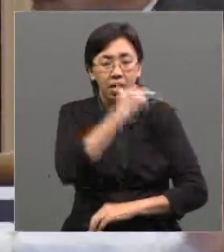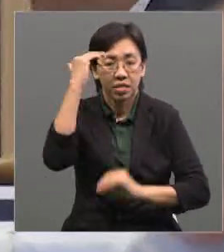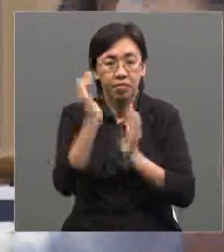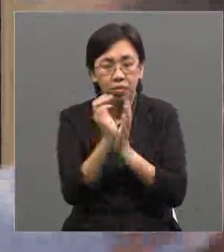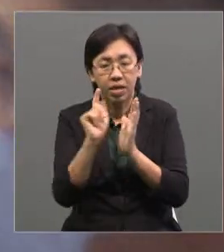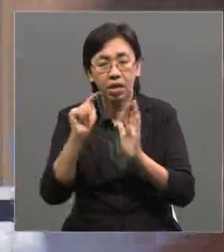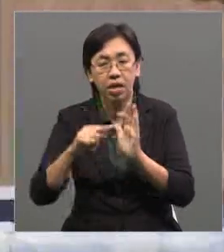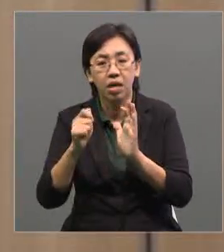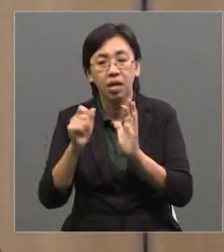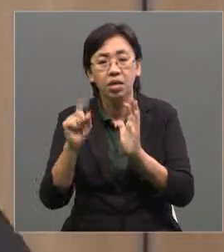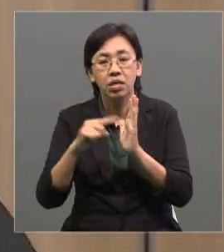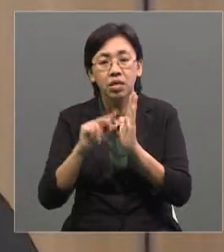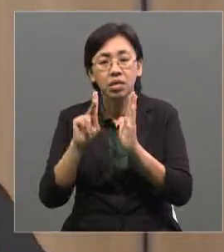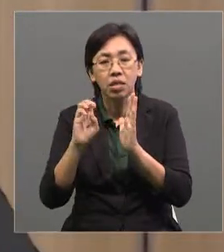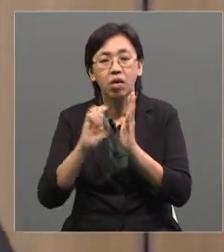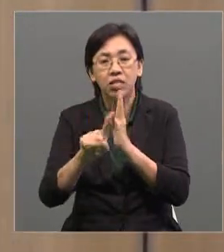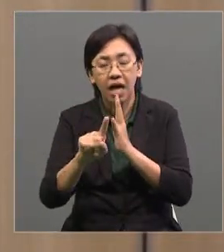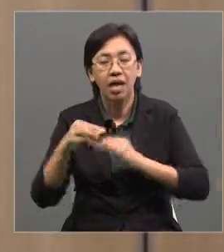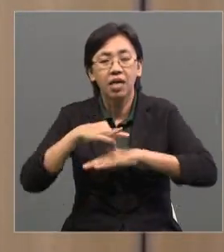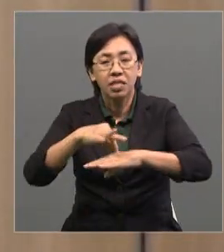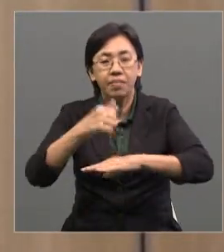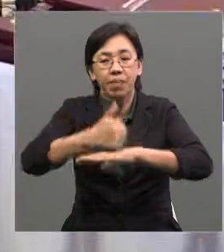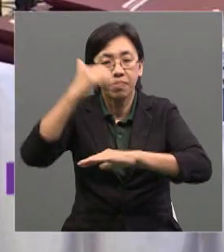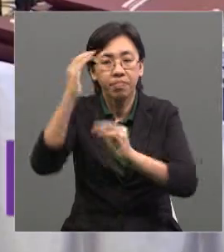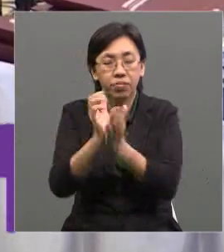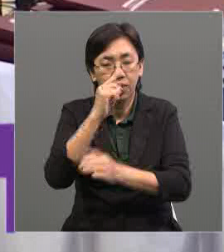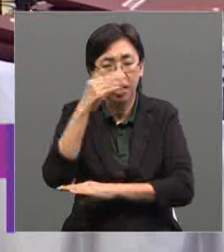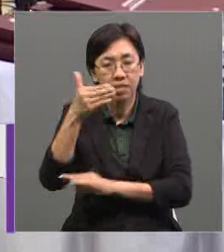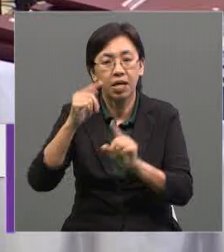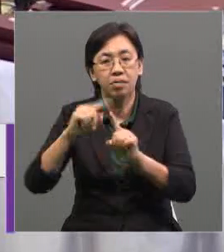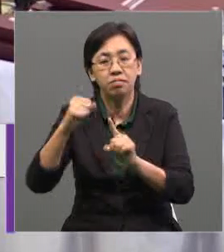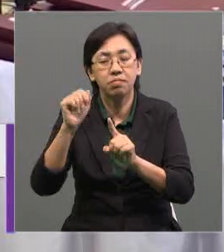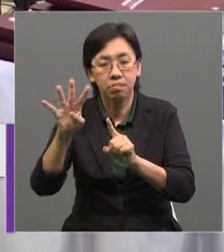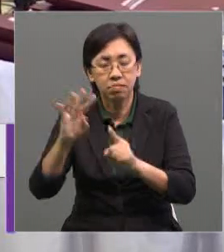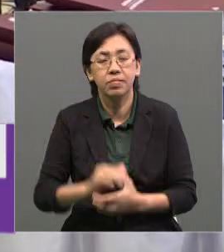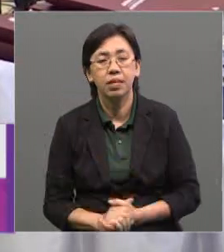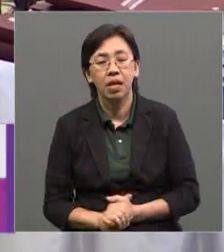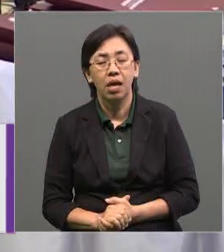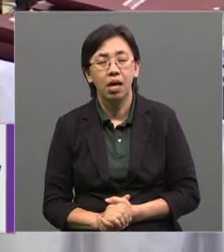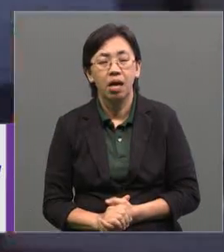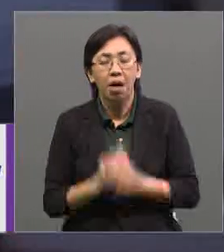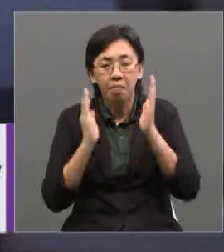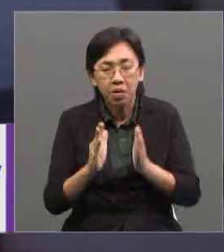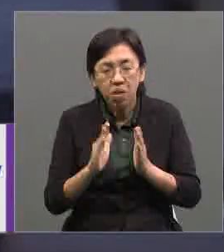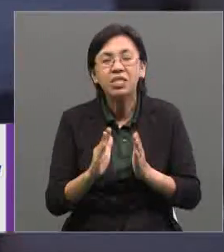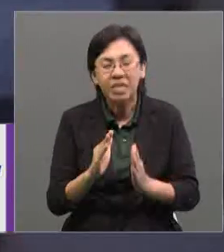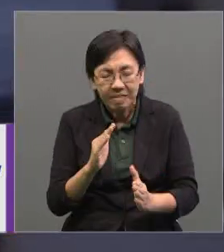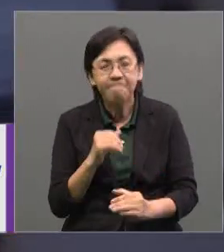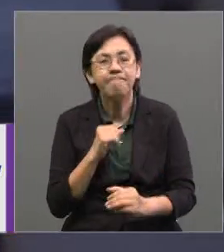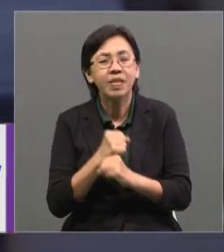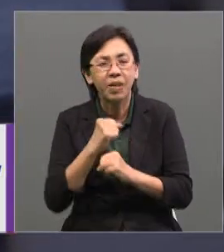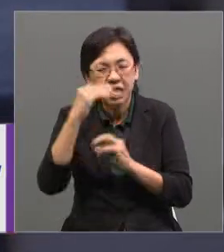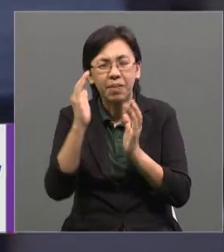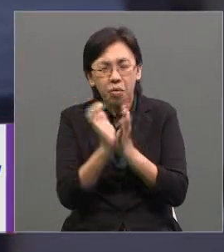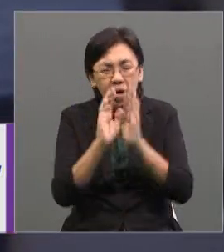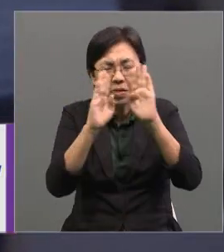สุขวิมลเป็นผู้บัญชาการตำรวจแห่งชาติคนที่ 14ค่ะทางพลตำรวจเอกต่อศักดิ์นั้นถือว่าเป็นผู้อาวุโสอยู่ใน